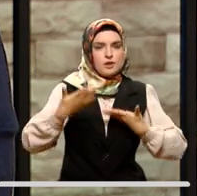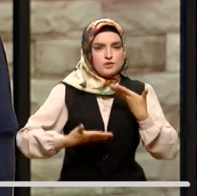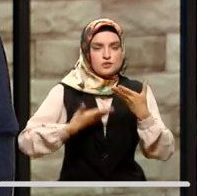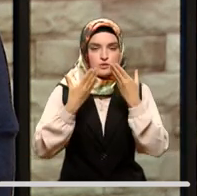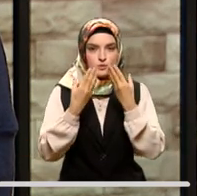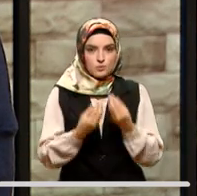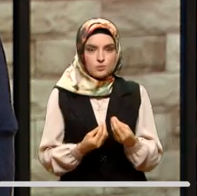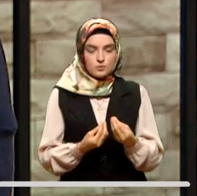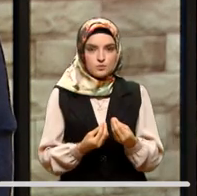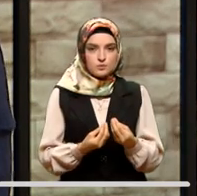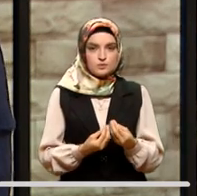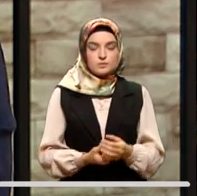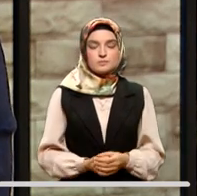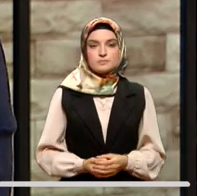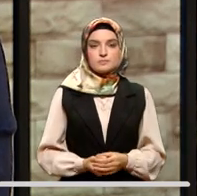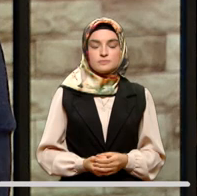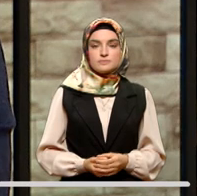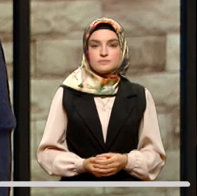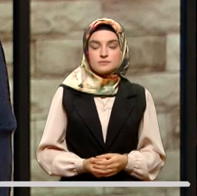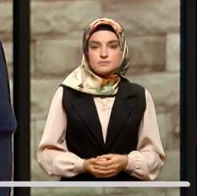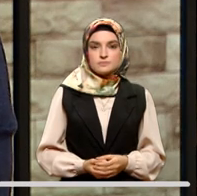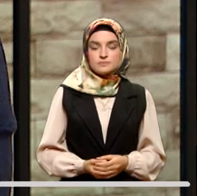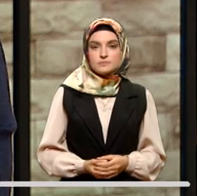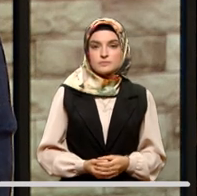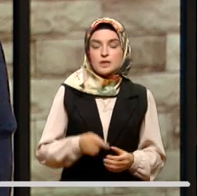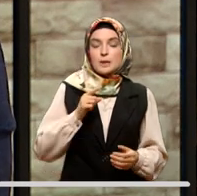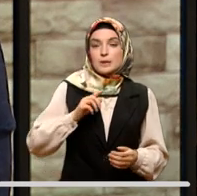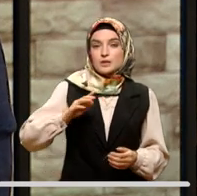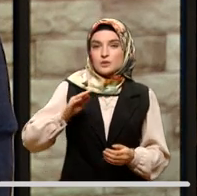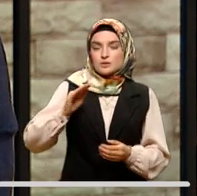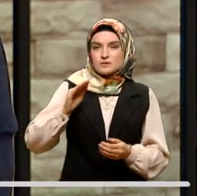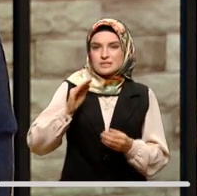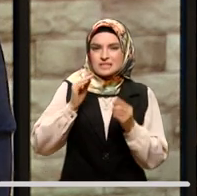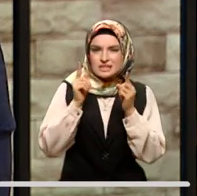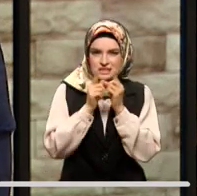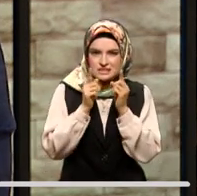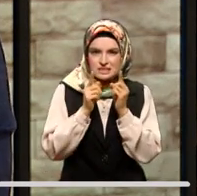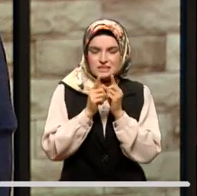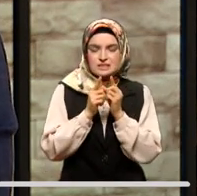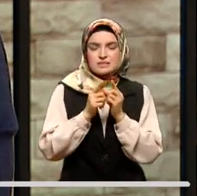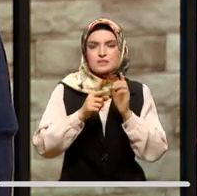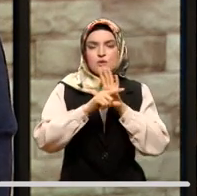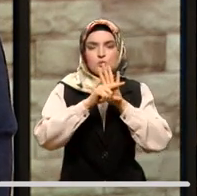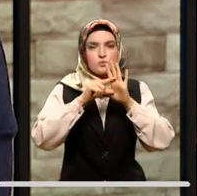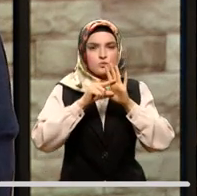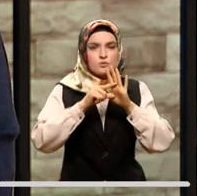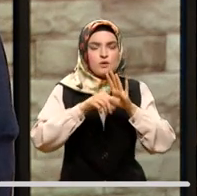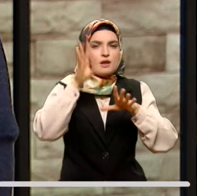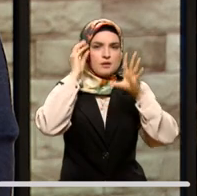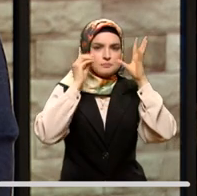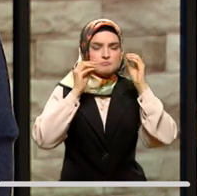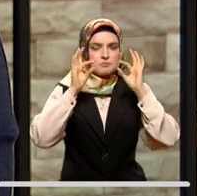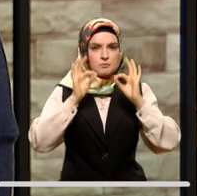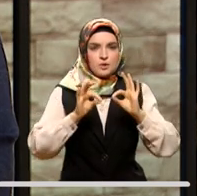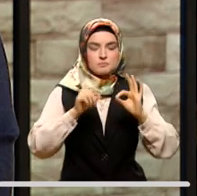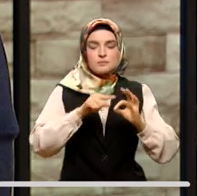ile başlarsınız, koşarsınız, bir heyecanınız vardır. Bir de küçük küçük sureleri ezberletmeye başlar hoca. Bununla beraber bize bazı